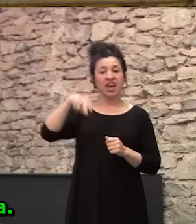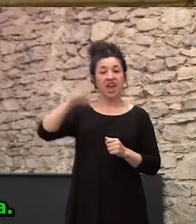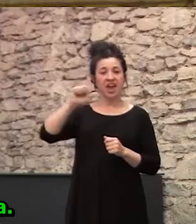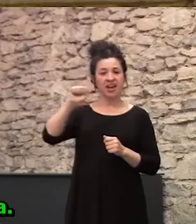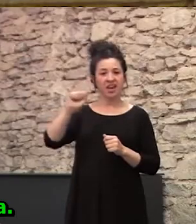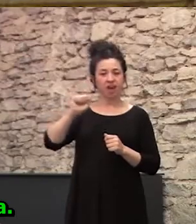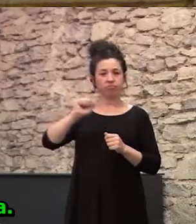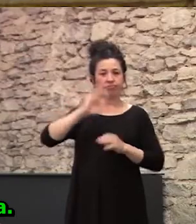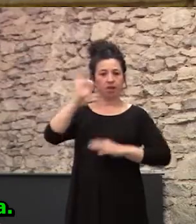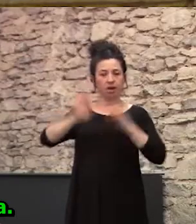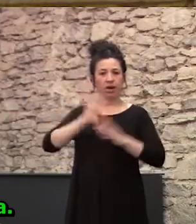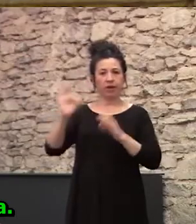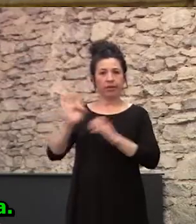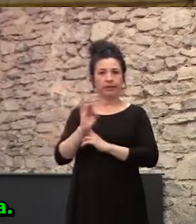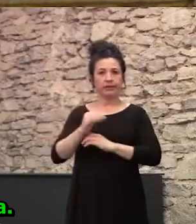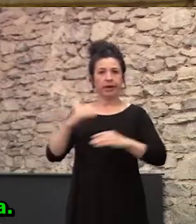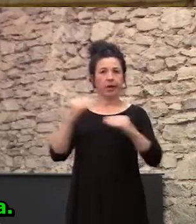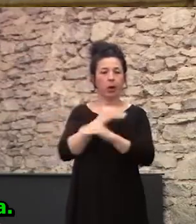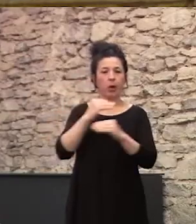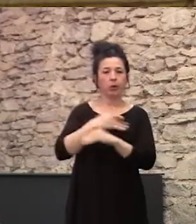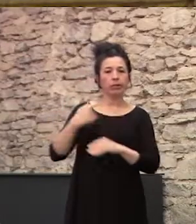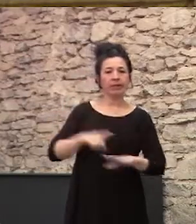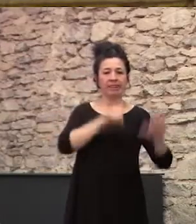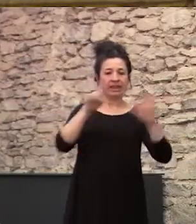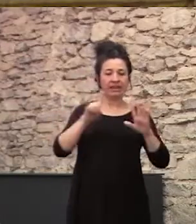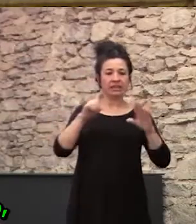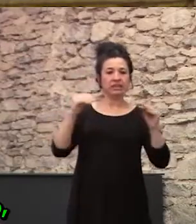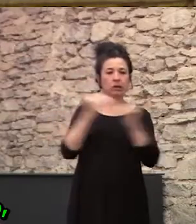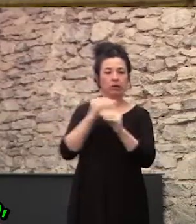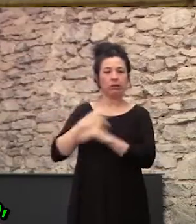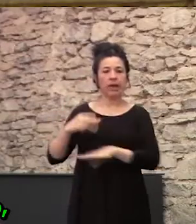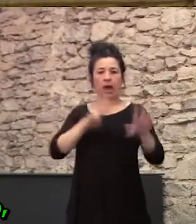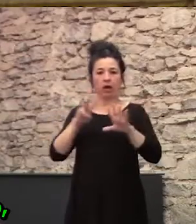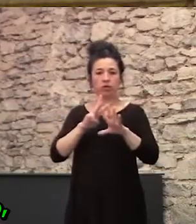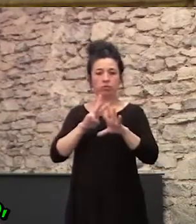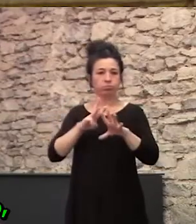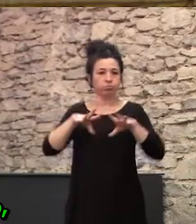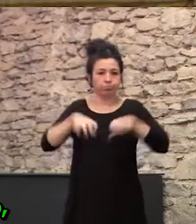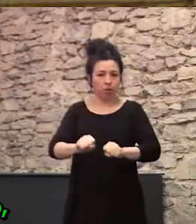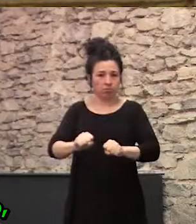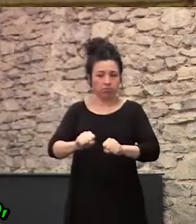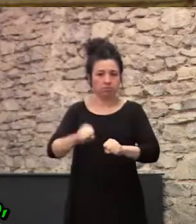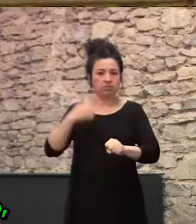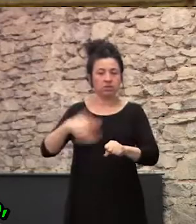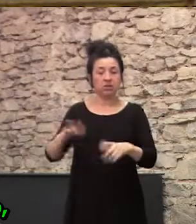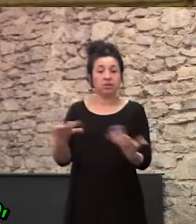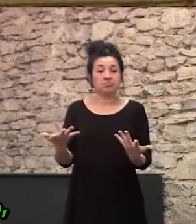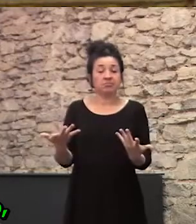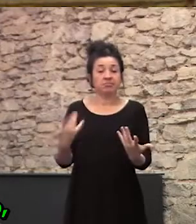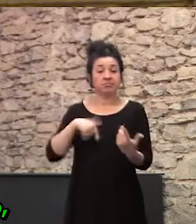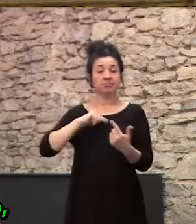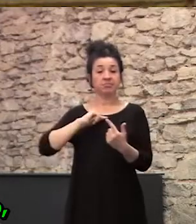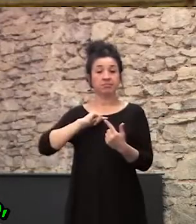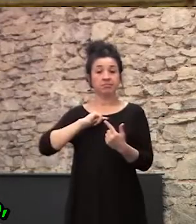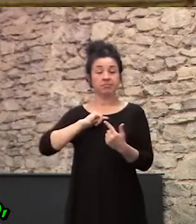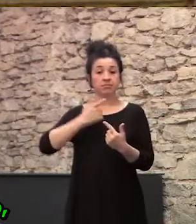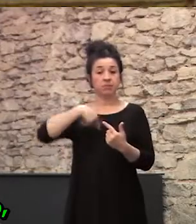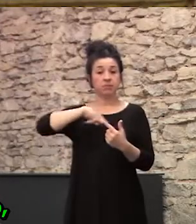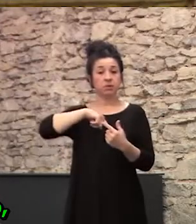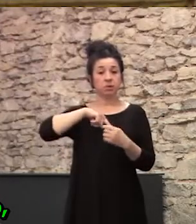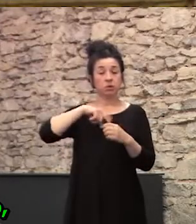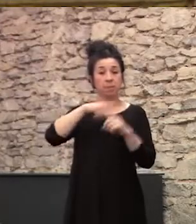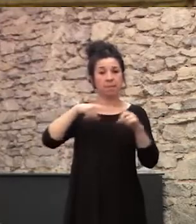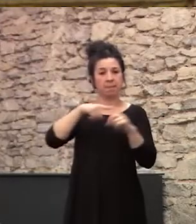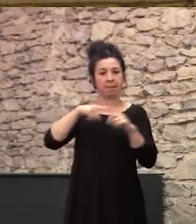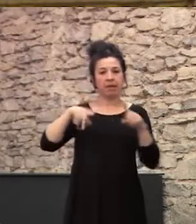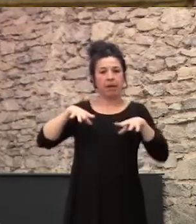epea urriaren 6an eta urriaren 8an ja beteta egoten da. Eta orduan niri garrantzi txoko ekartu zidaten tarte, ordu